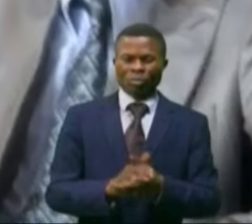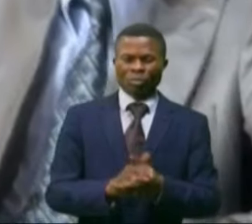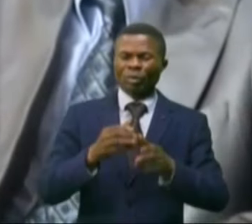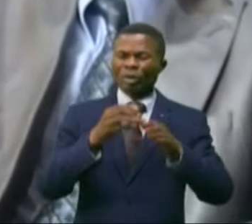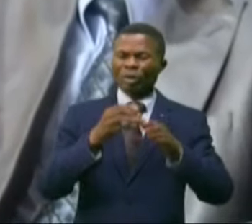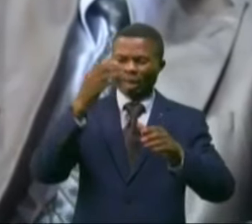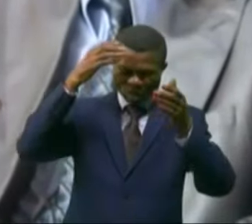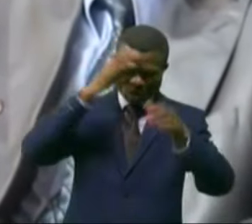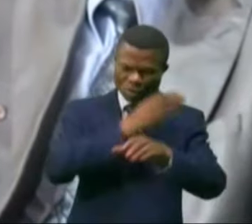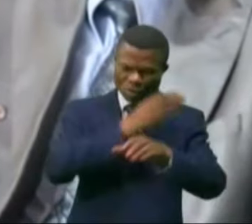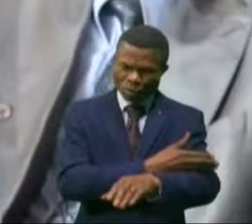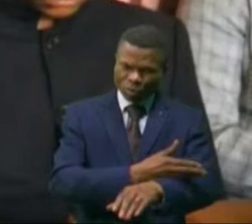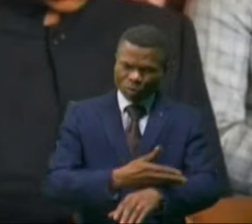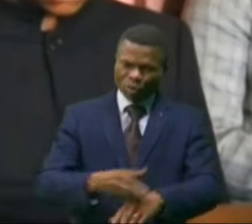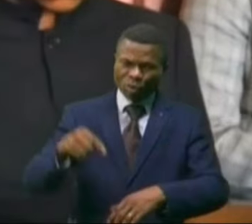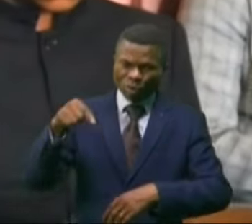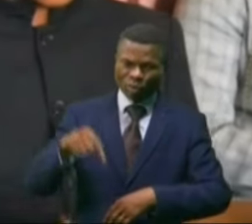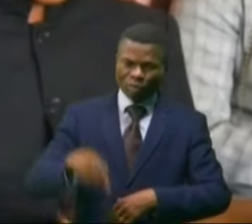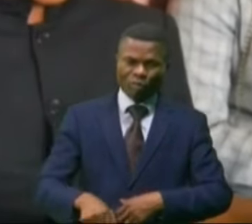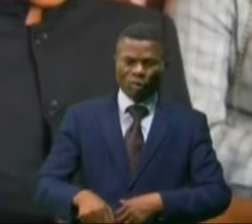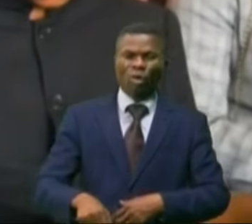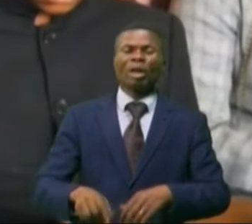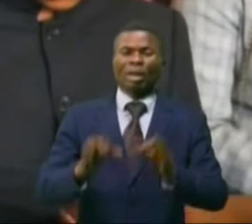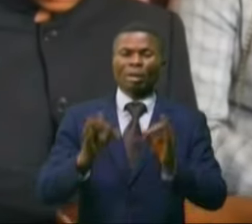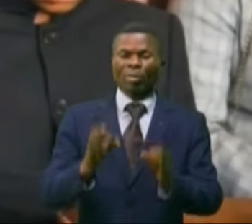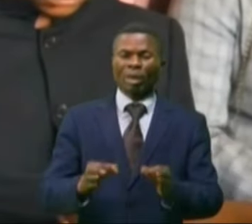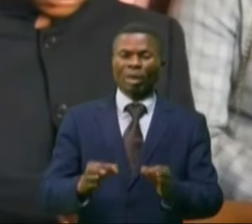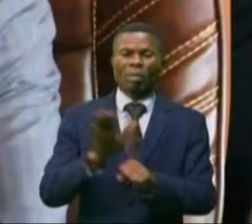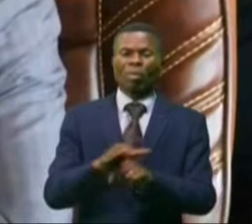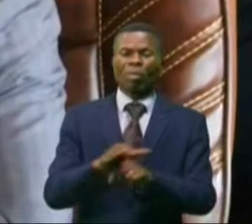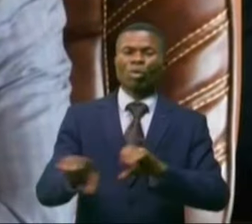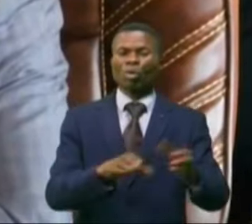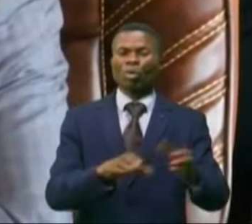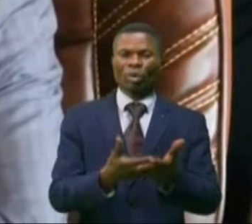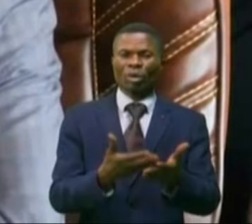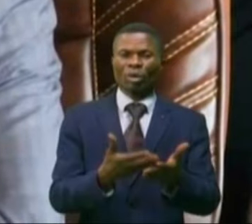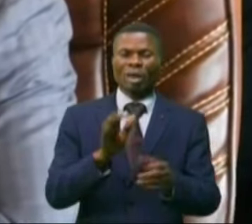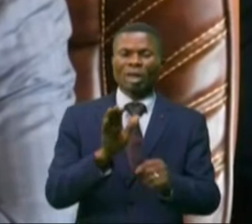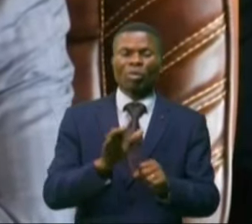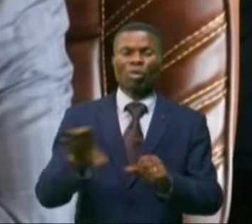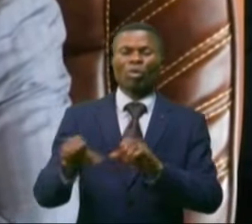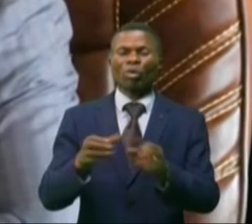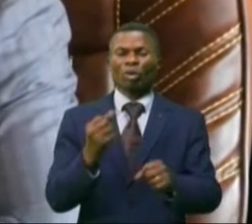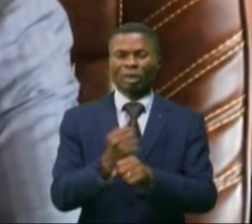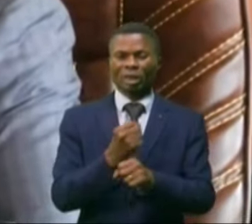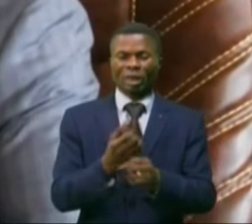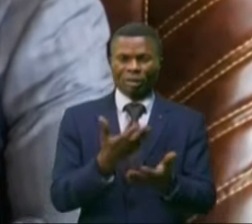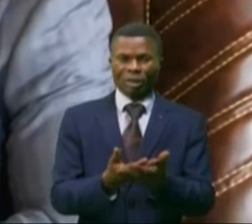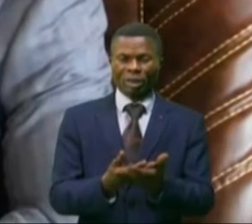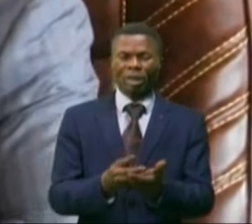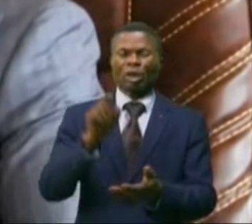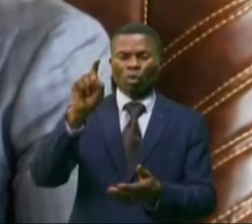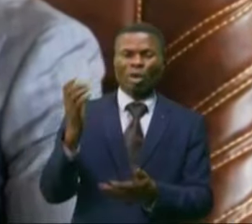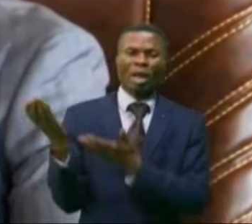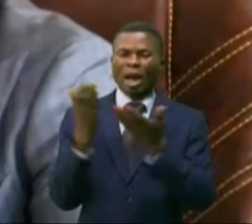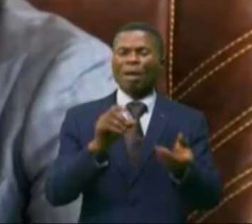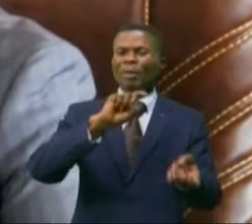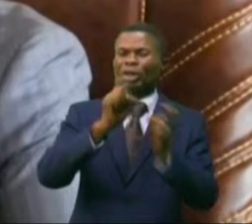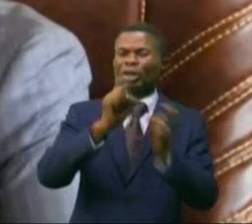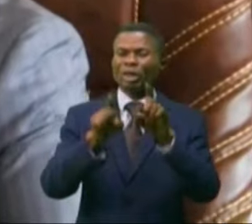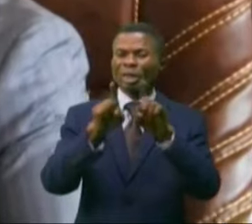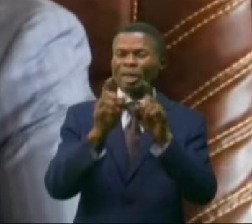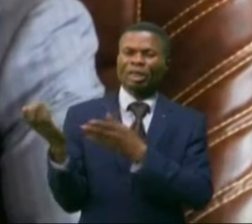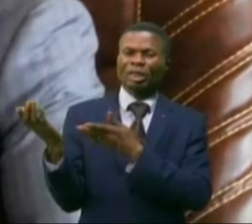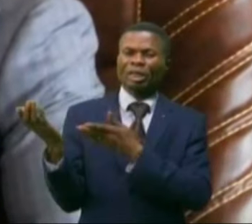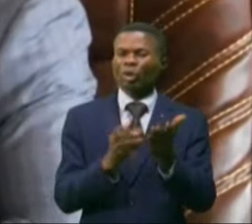une précarité de la dernière génération multisectorielle et multidimensionnelle, l'homme du changement et du développement